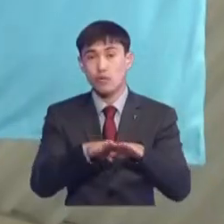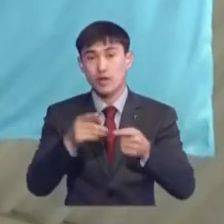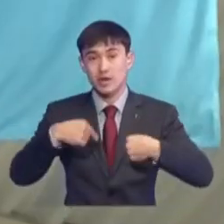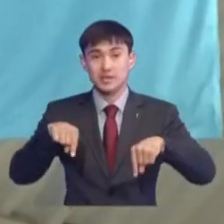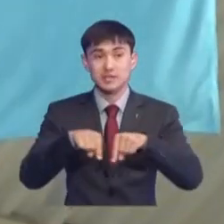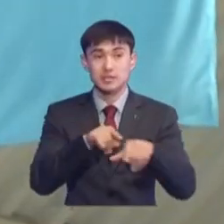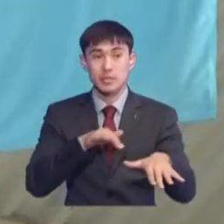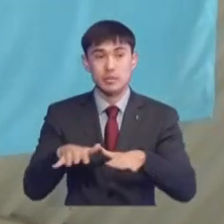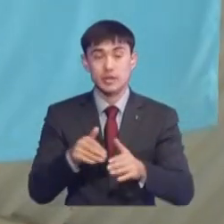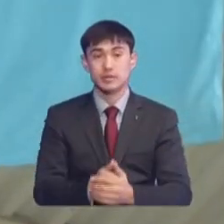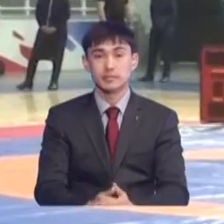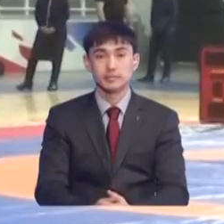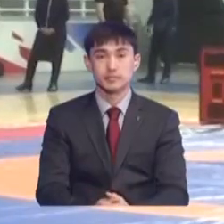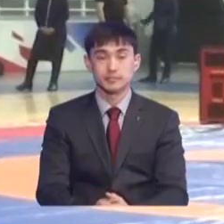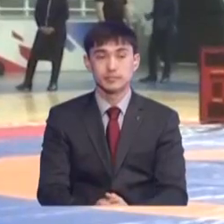организации